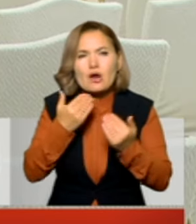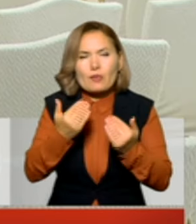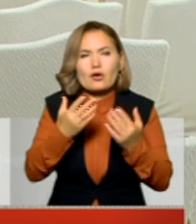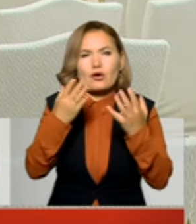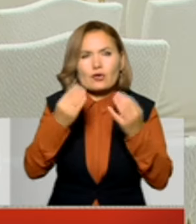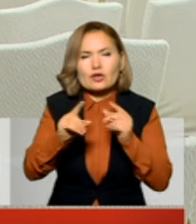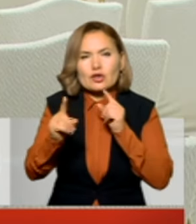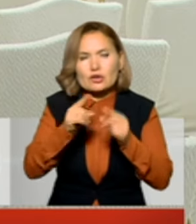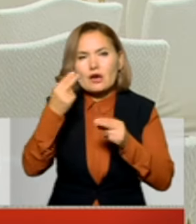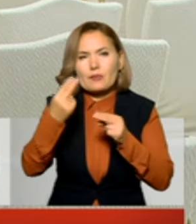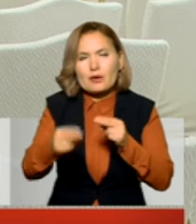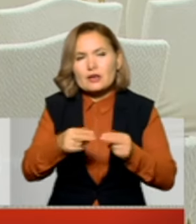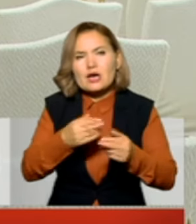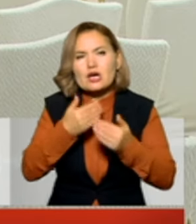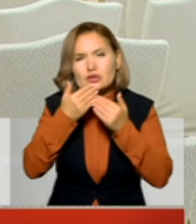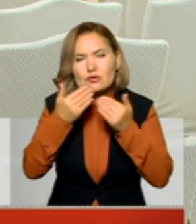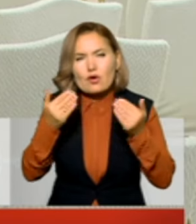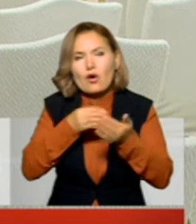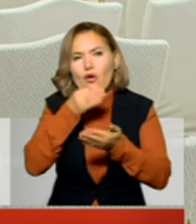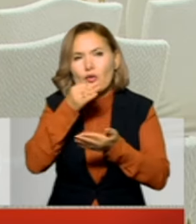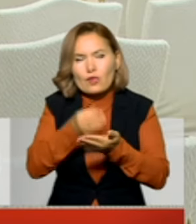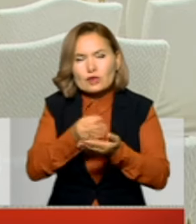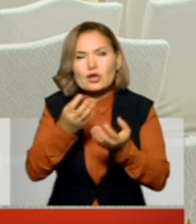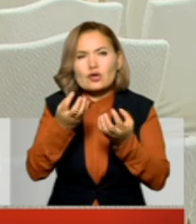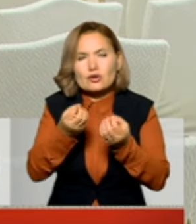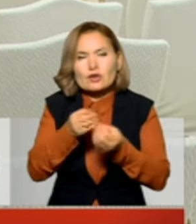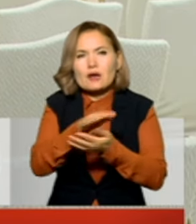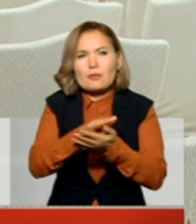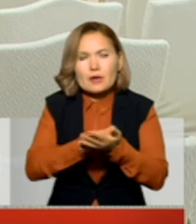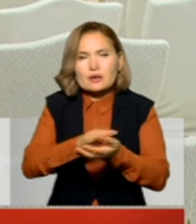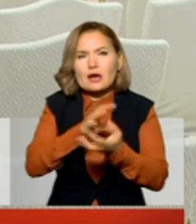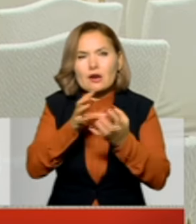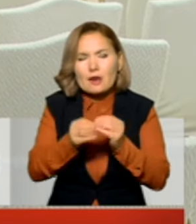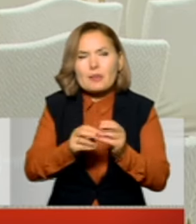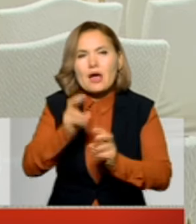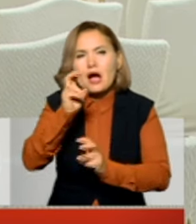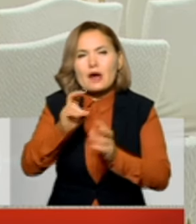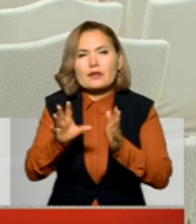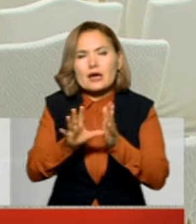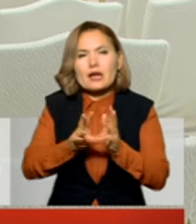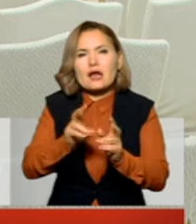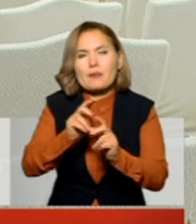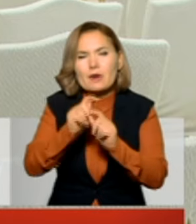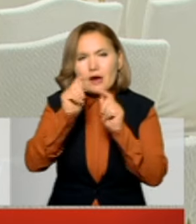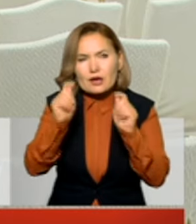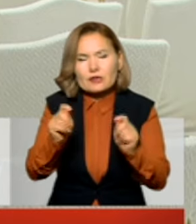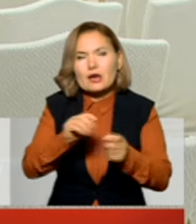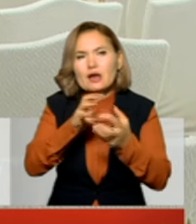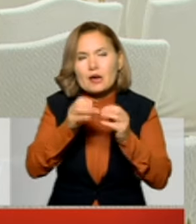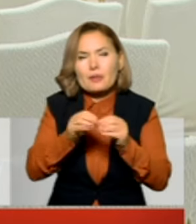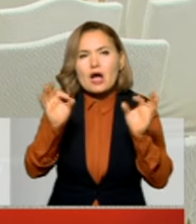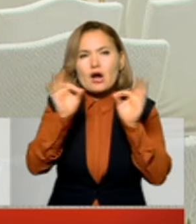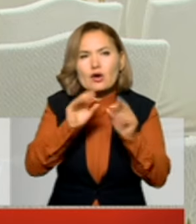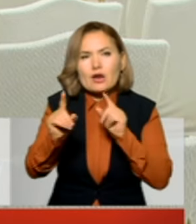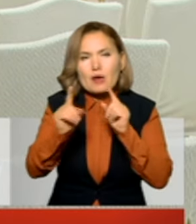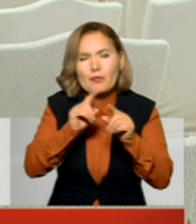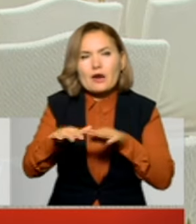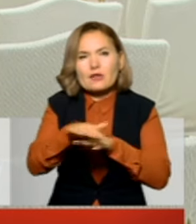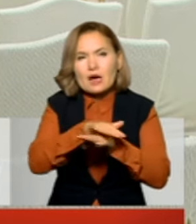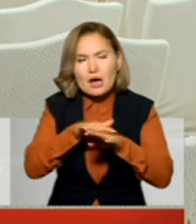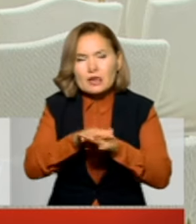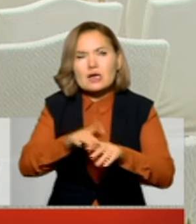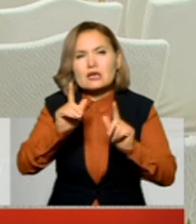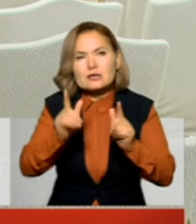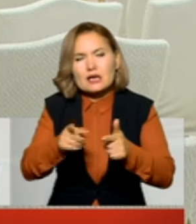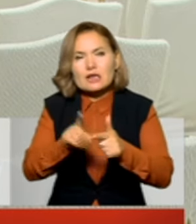жетті. Бірақ бұл соңғы қорытынды емес. Қазақстанда атом электр станциясы салына ма жоқ па деген сауалдың жауабы күздегі референдумда белгілі